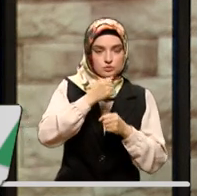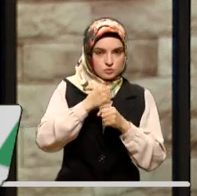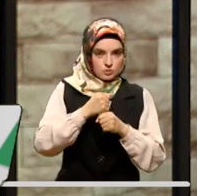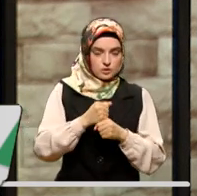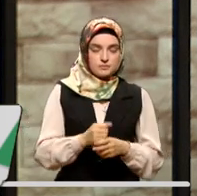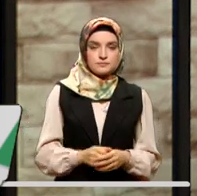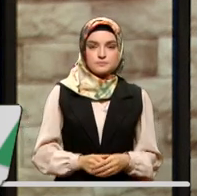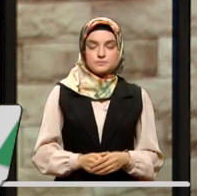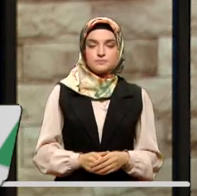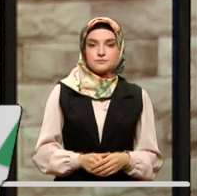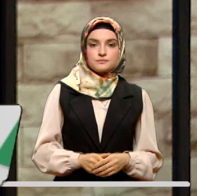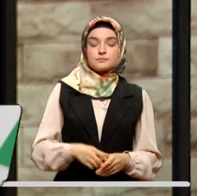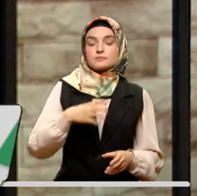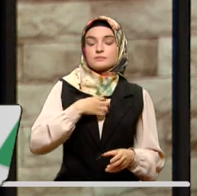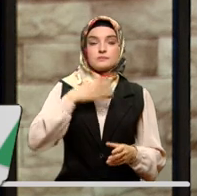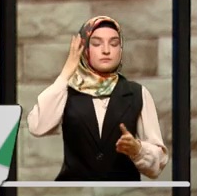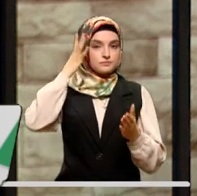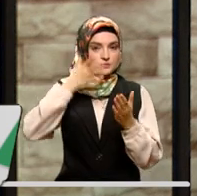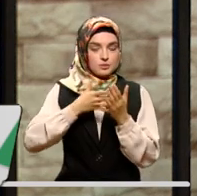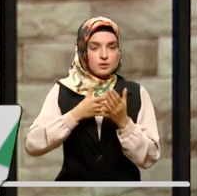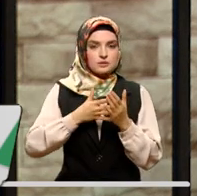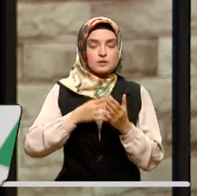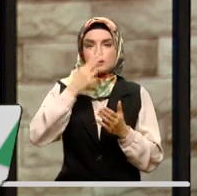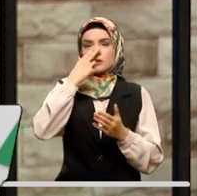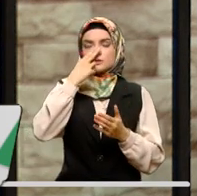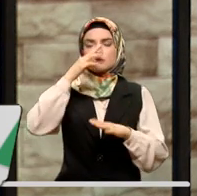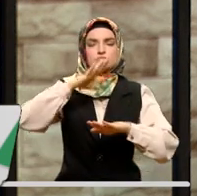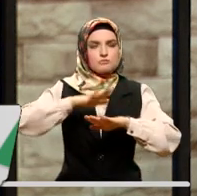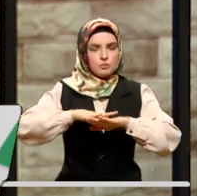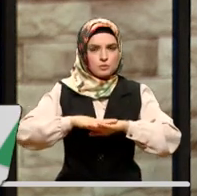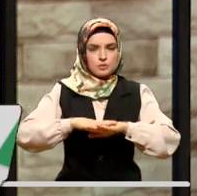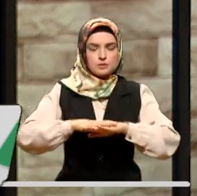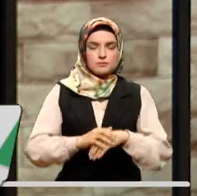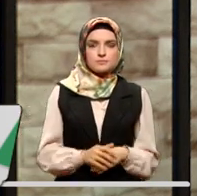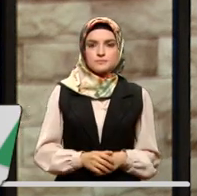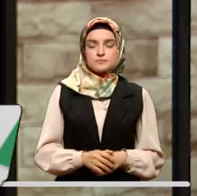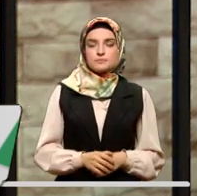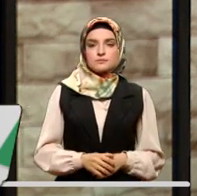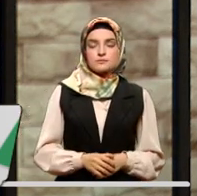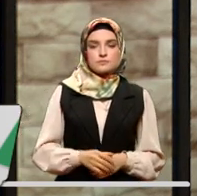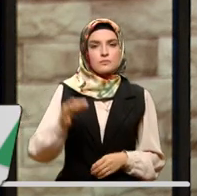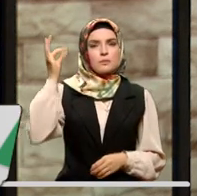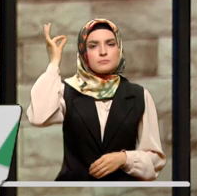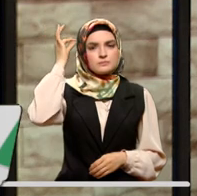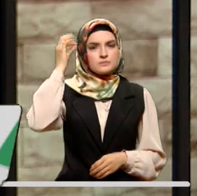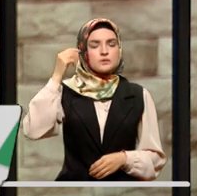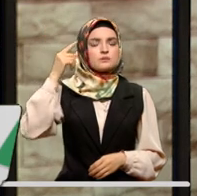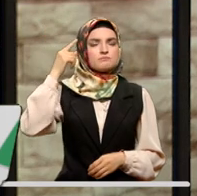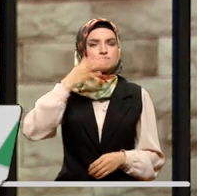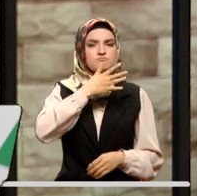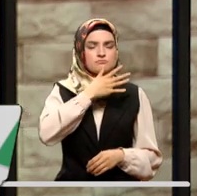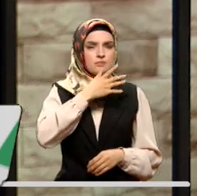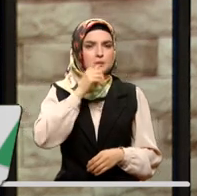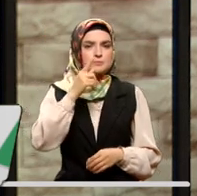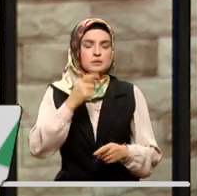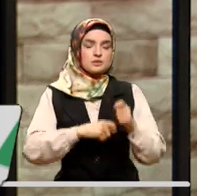büyük görev kendi ibadetlerini, kendi alışkanlıklarını yerine getirirken dahi bilinçli bir davranış modeli sergilemeleri.